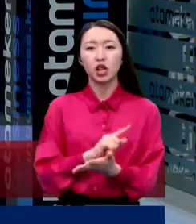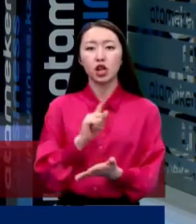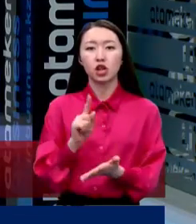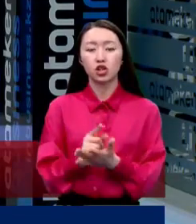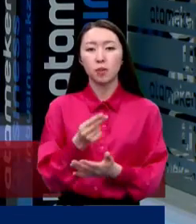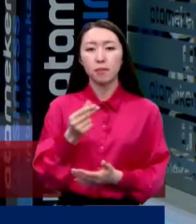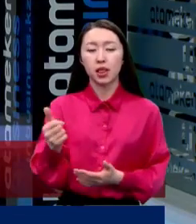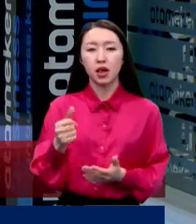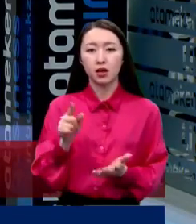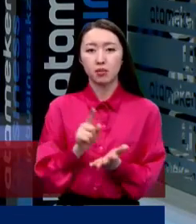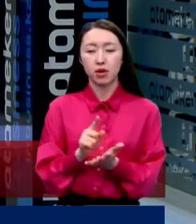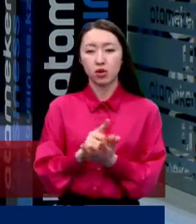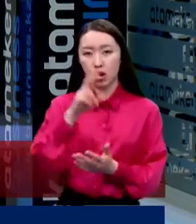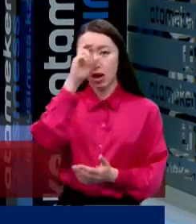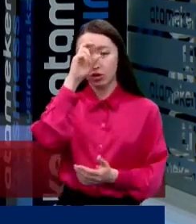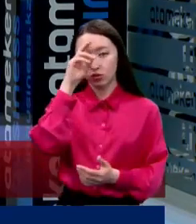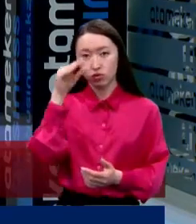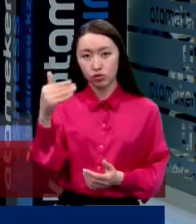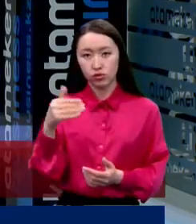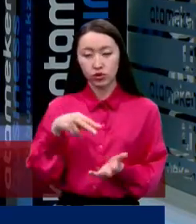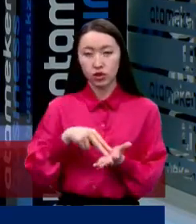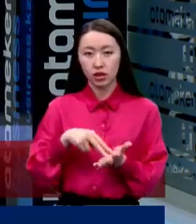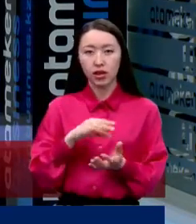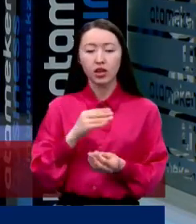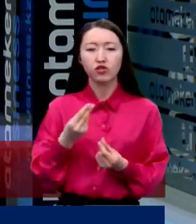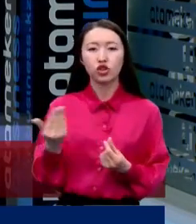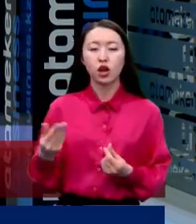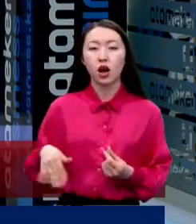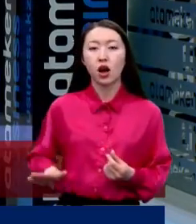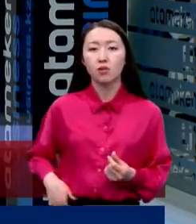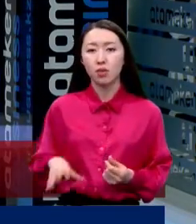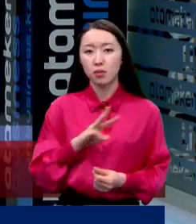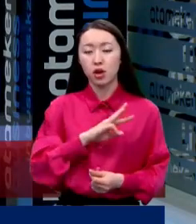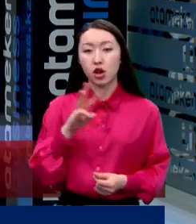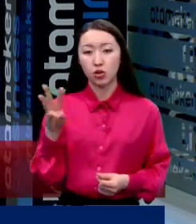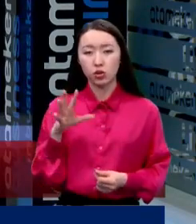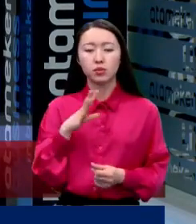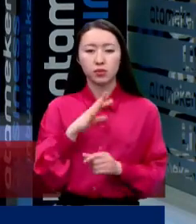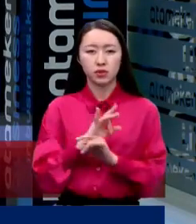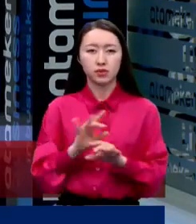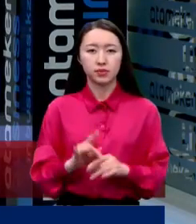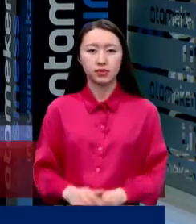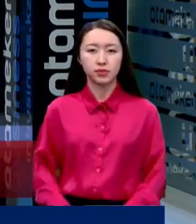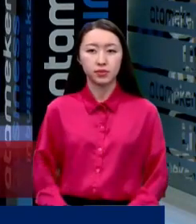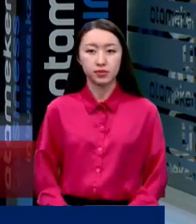приносить платные парковки в бюджет и в чей карман уходили миллионы, Дильмурат Муталипов пообщался с